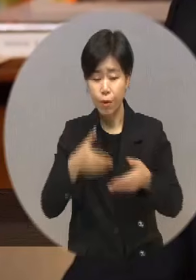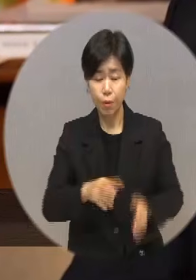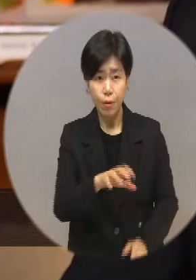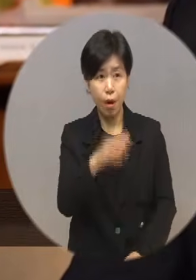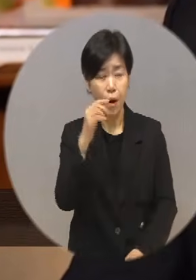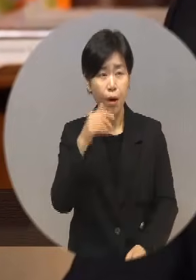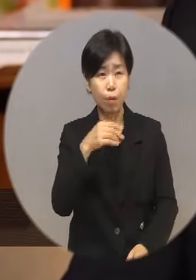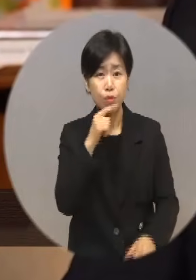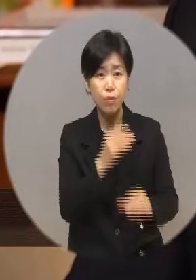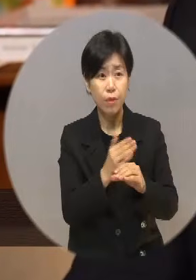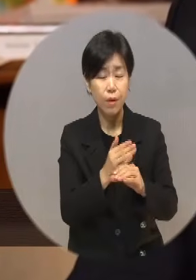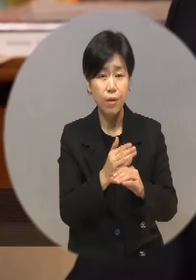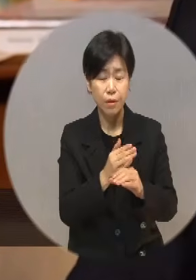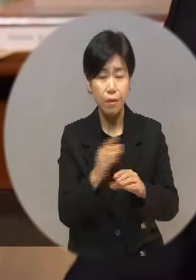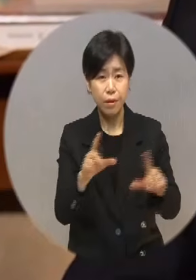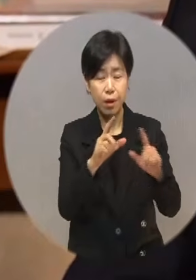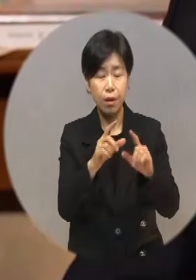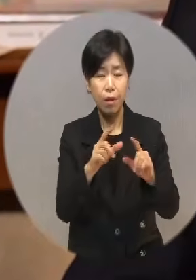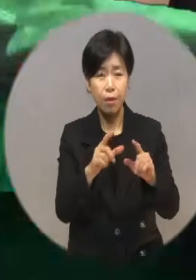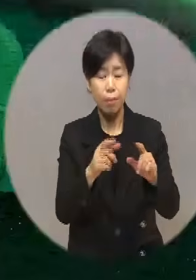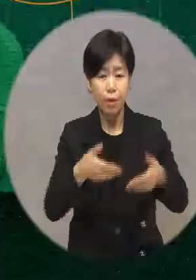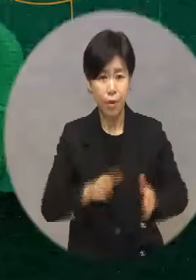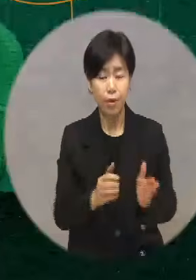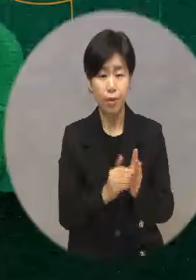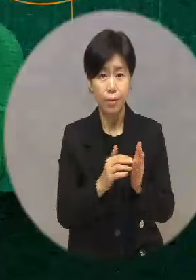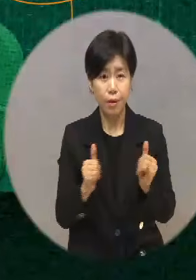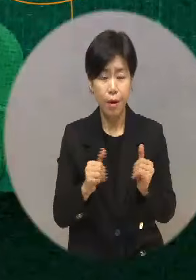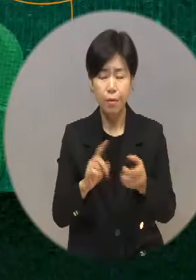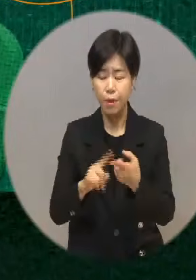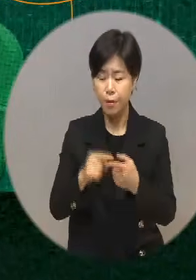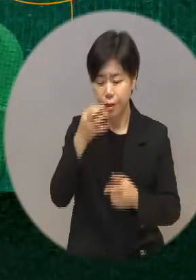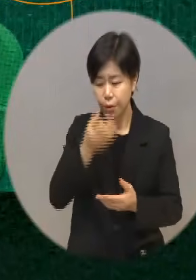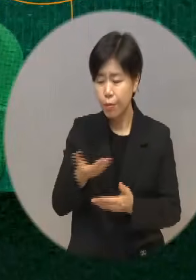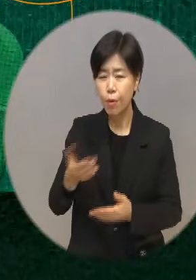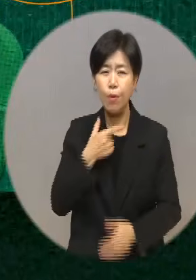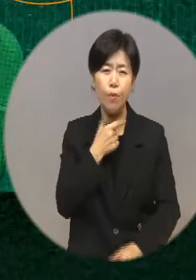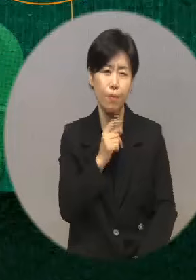이러면서 우시면서 이렇게 찍으시더라고요.